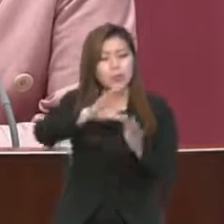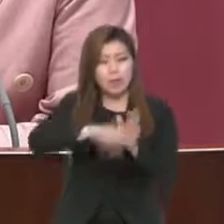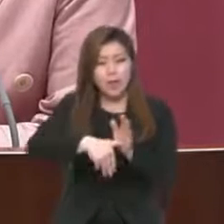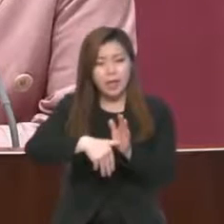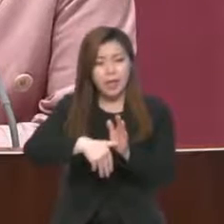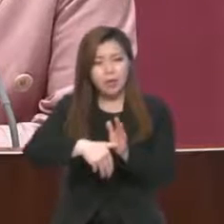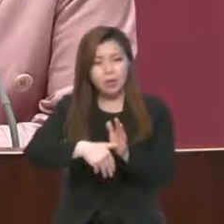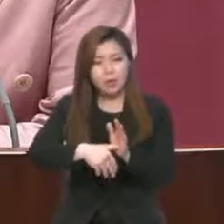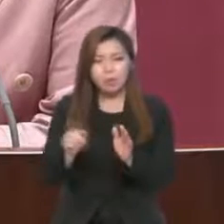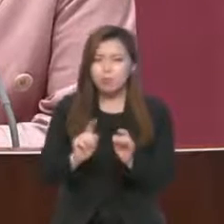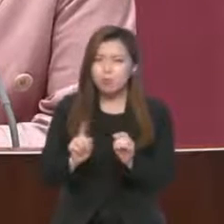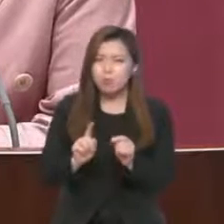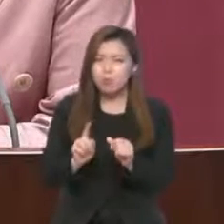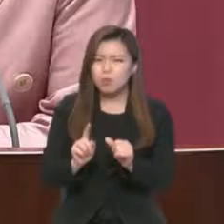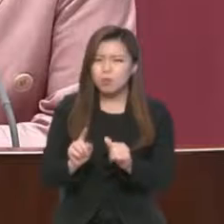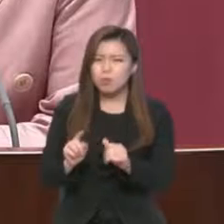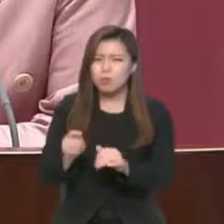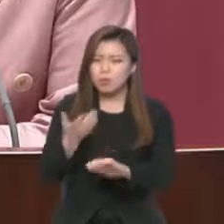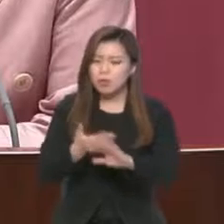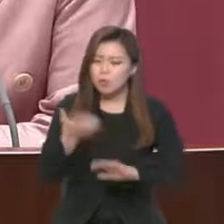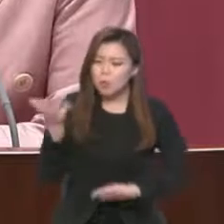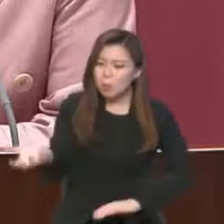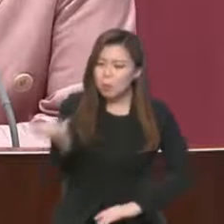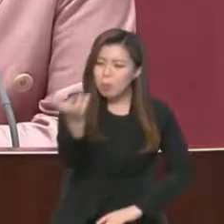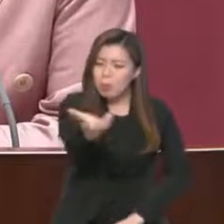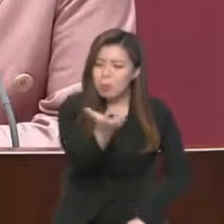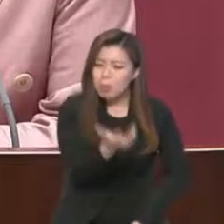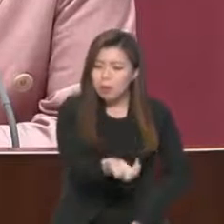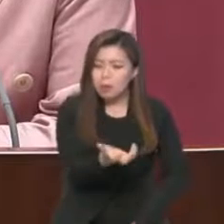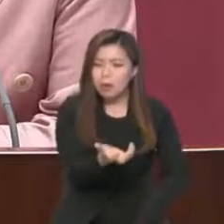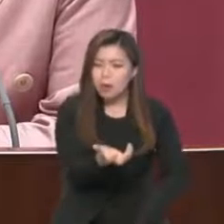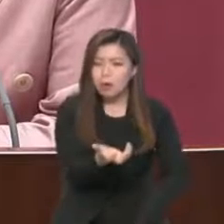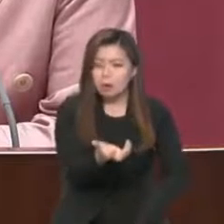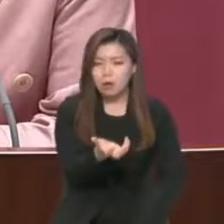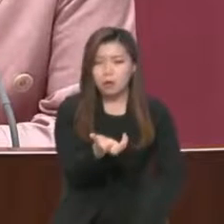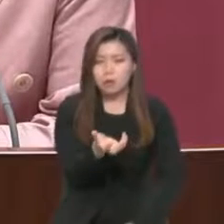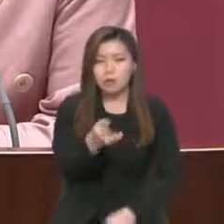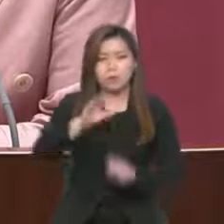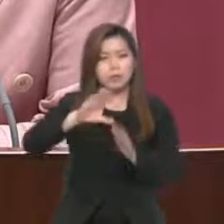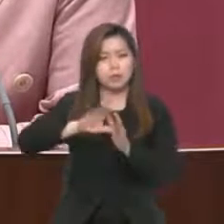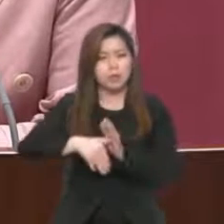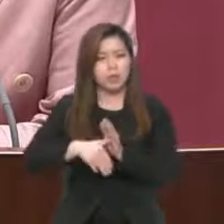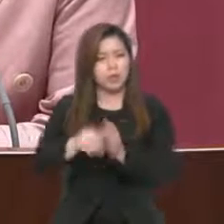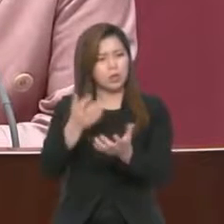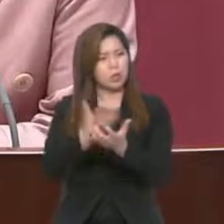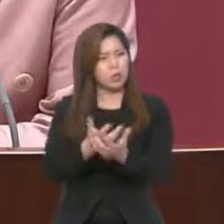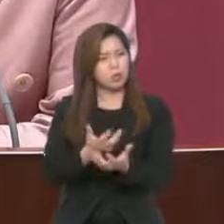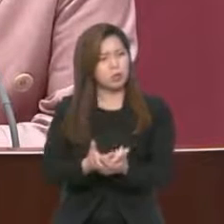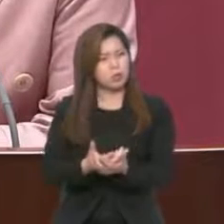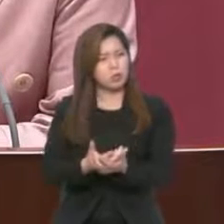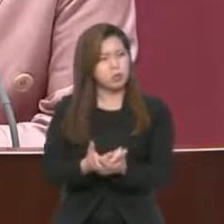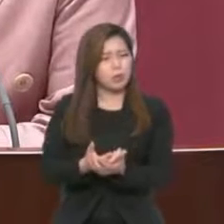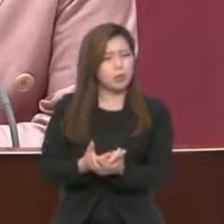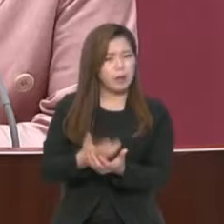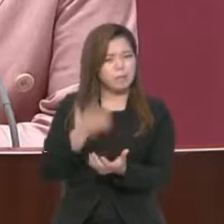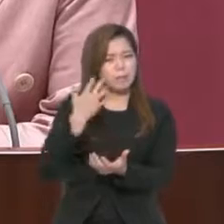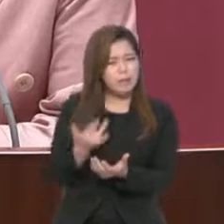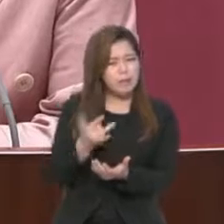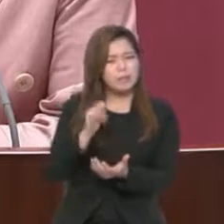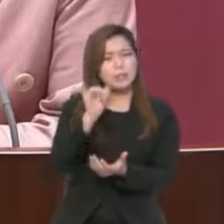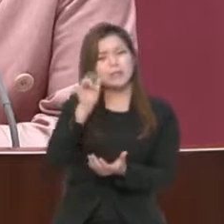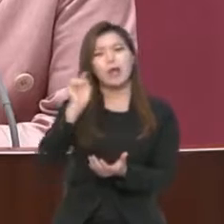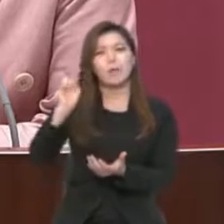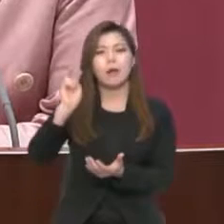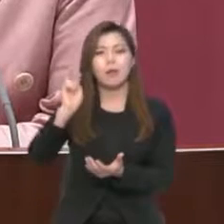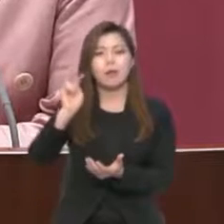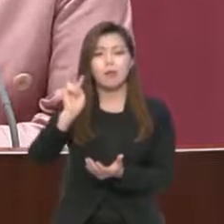이전했다가 또 그 네. 용산인가 이쪽으로 또 온 적도 왔다 갔다 한번 했기 때문에 서류 보관이 부실했을 수 있다라는 그런 사정을